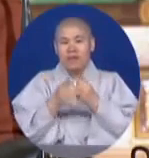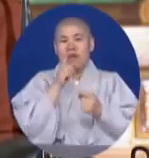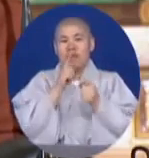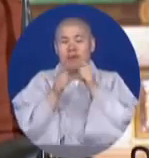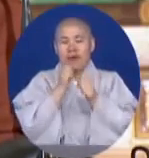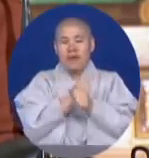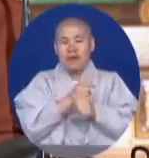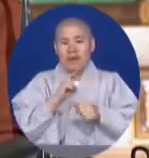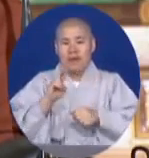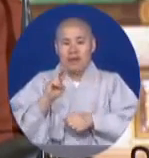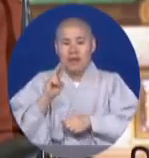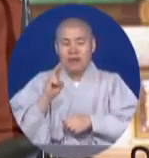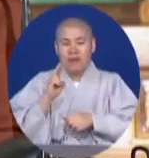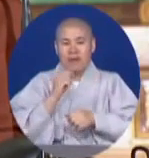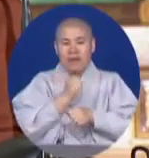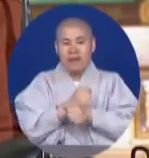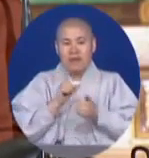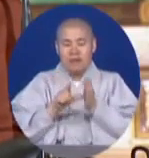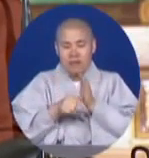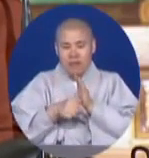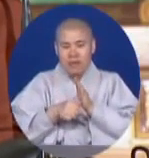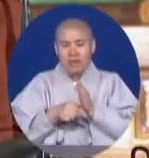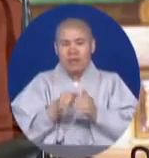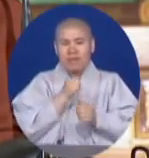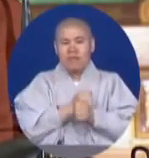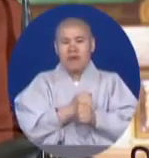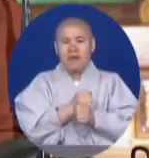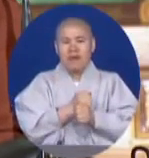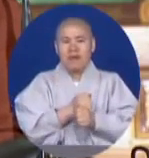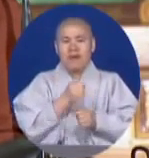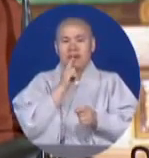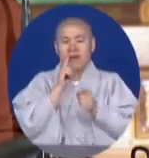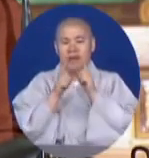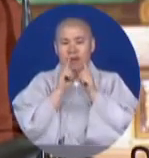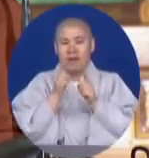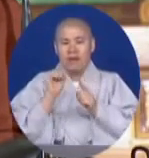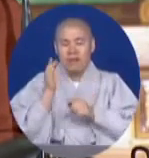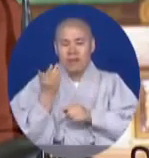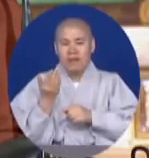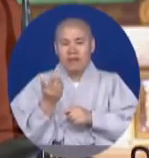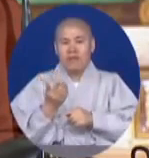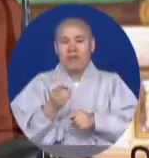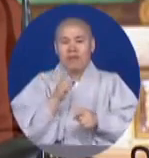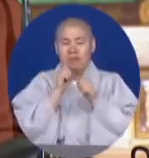말을 해야 할 때는 말을 해야 하지만 말을 안 해야 할 때는 말을 안 해야 됩니다.